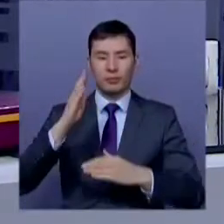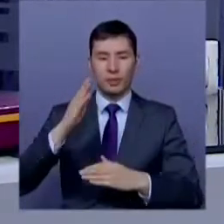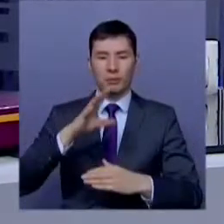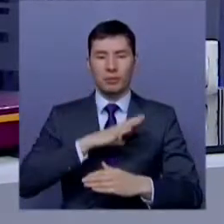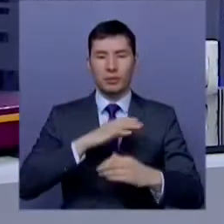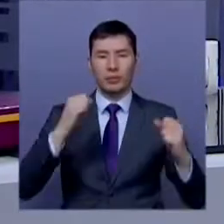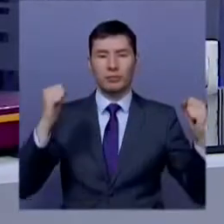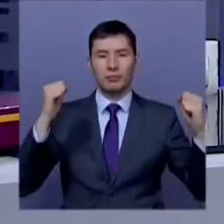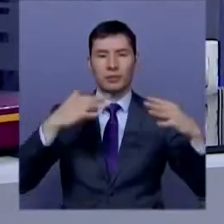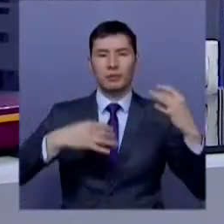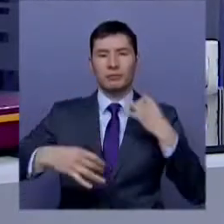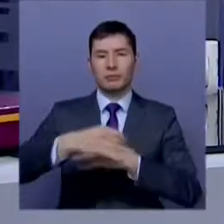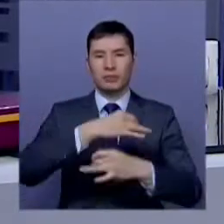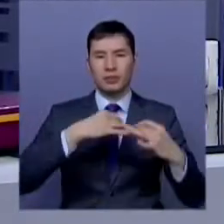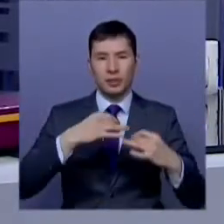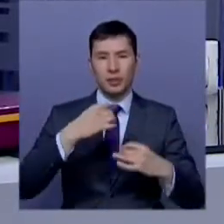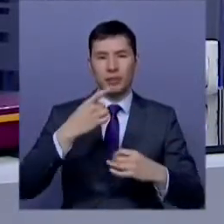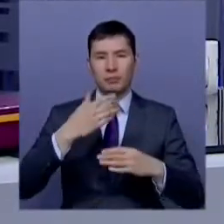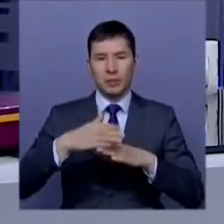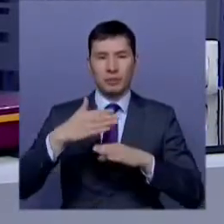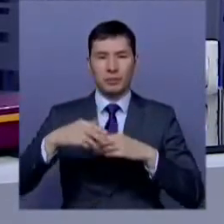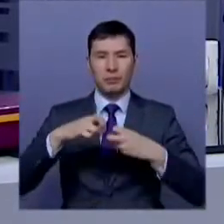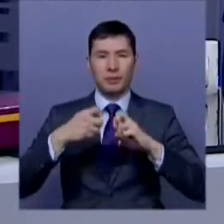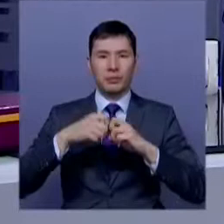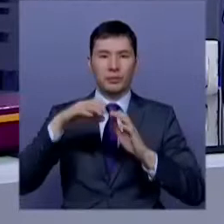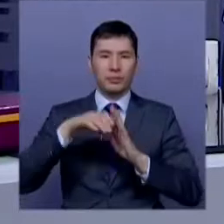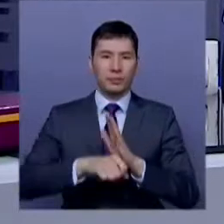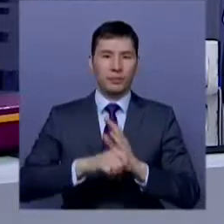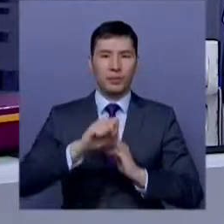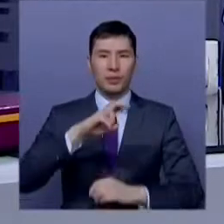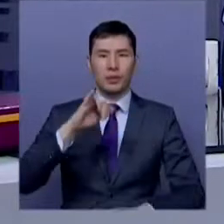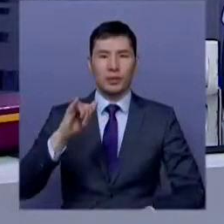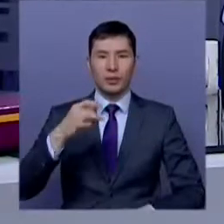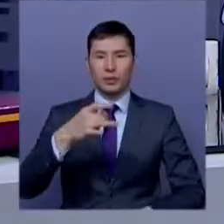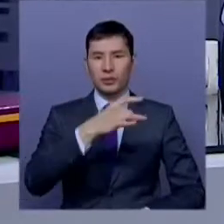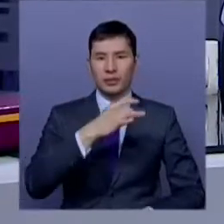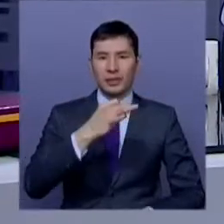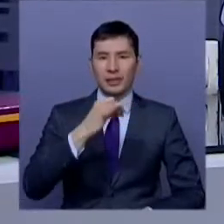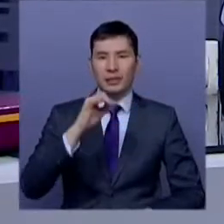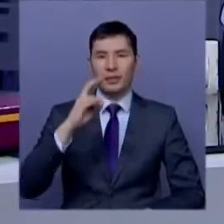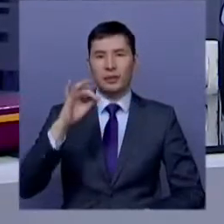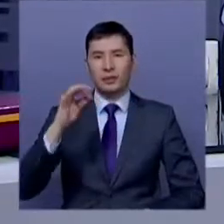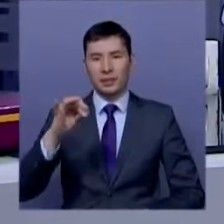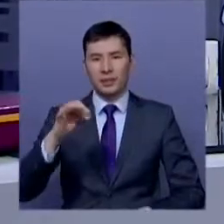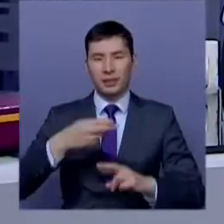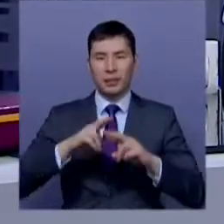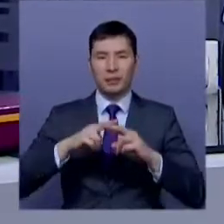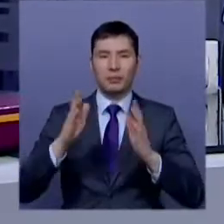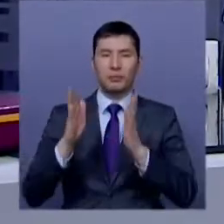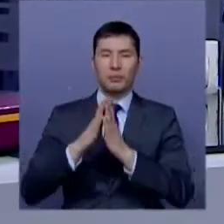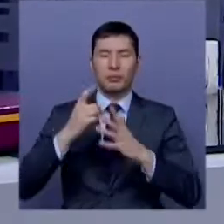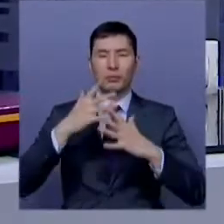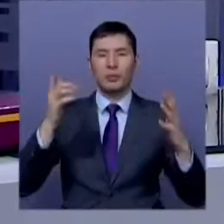кездесуінен кейін бұл мәселелер біртіндеп шешіліп келеді. Алатау аудандағы спорт залы мен Наурызбай аудандағы бассейннің ашылуы осының